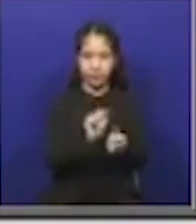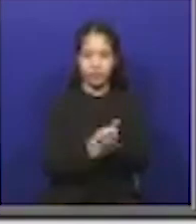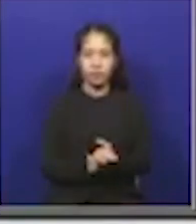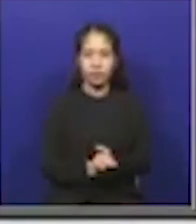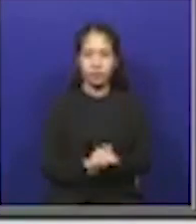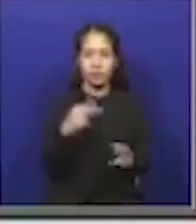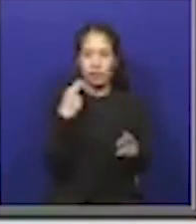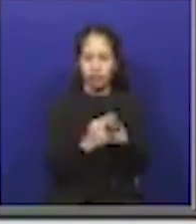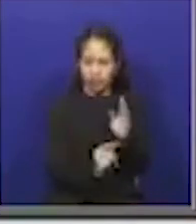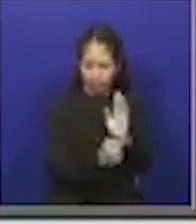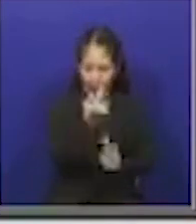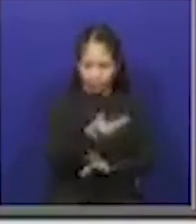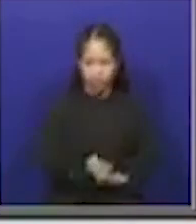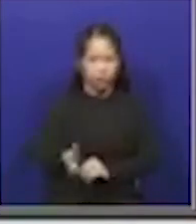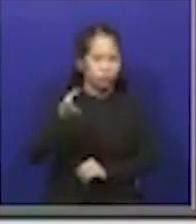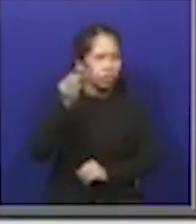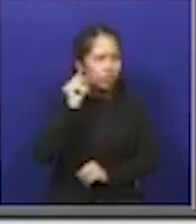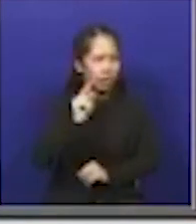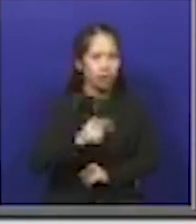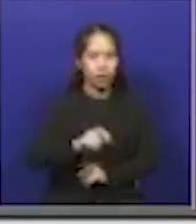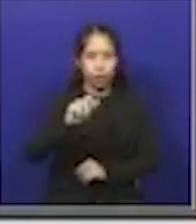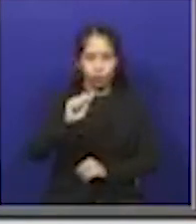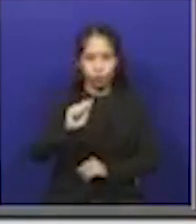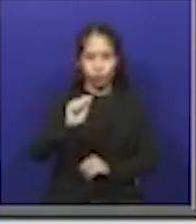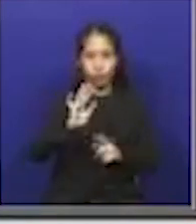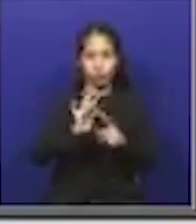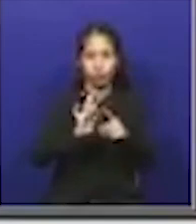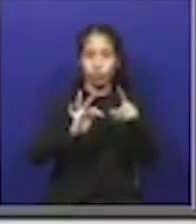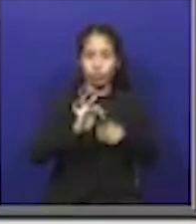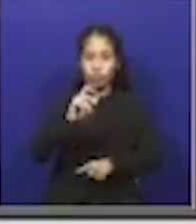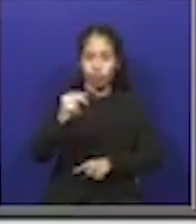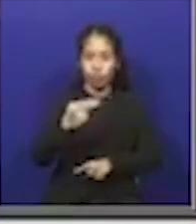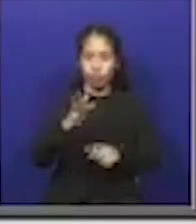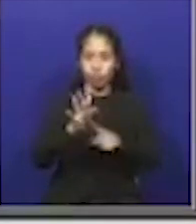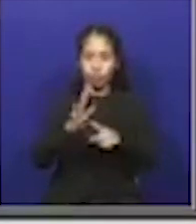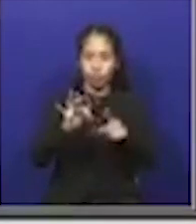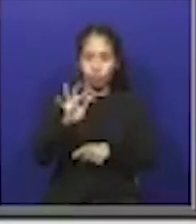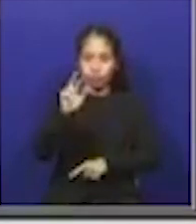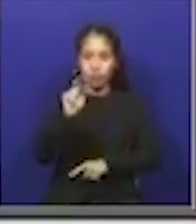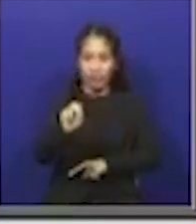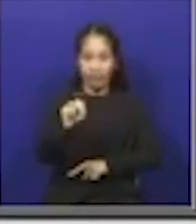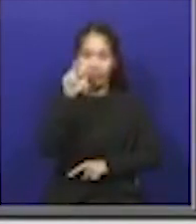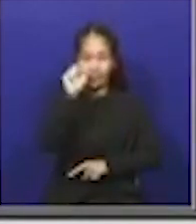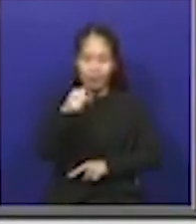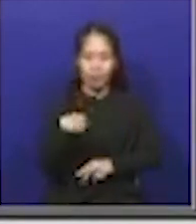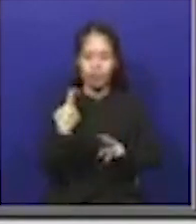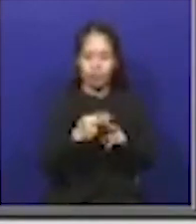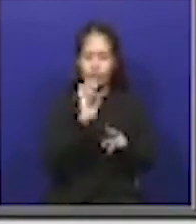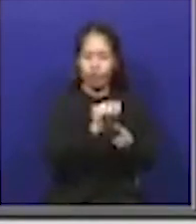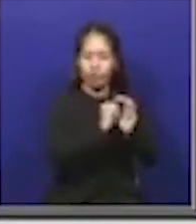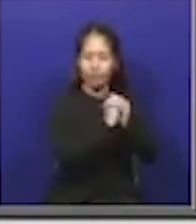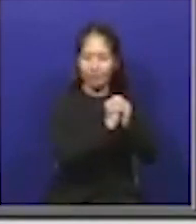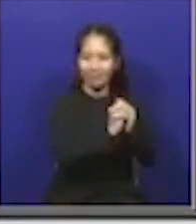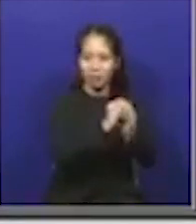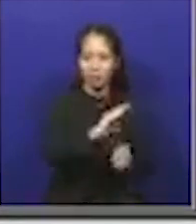ชื่อแรกเลยที่ได้ยินเนี่ยคือชื่ออู่ฮั่นเพราะมันมีการระบาดโรคนี้ที่เมืองอู่ฮั่นเมื่